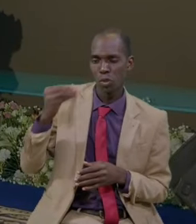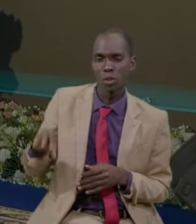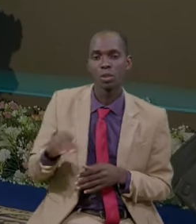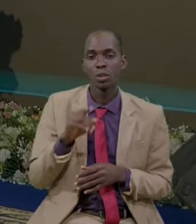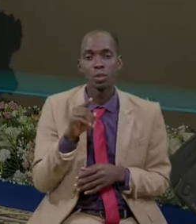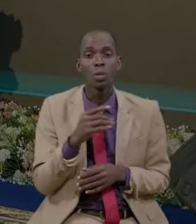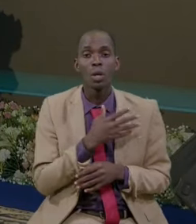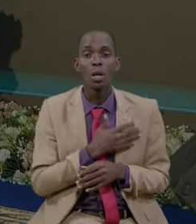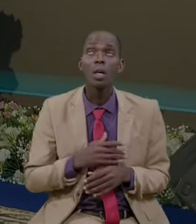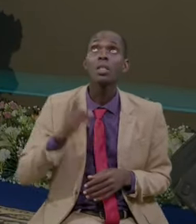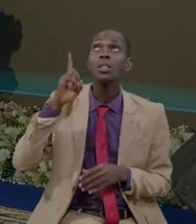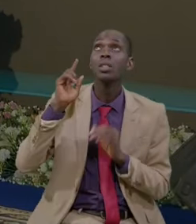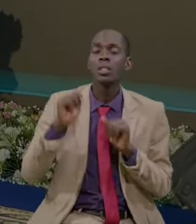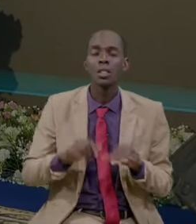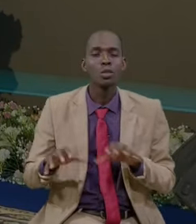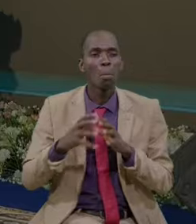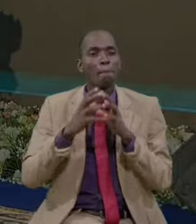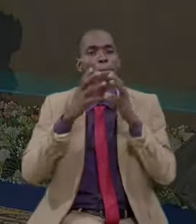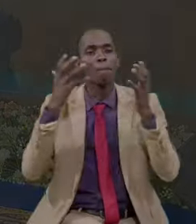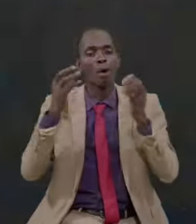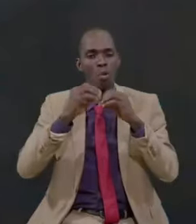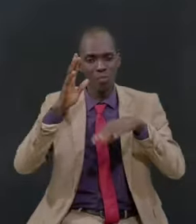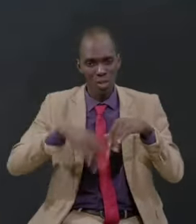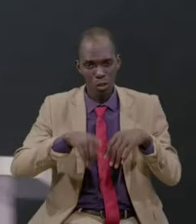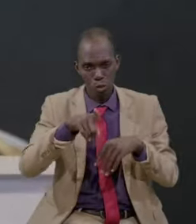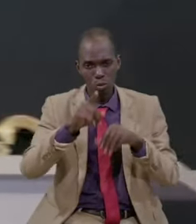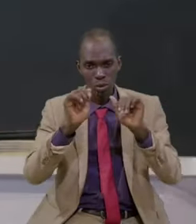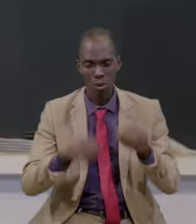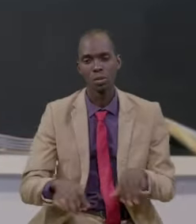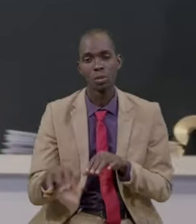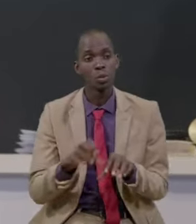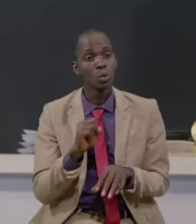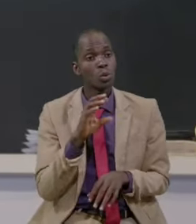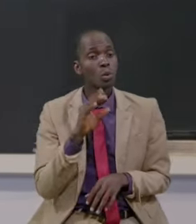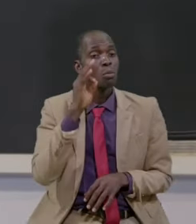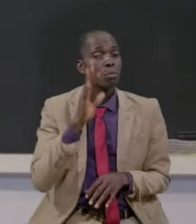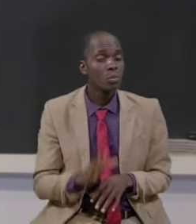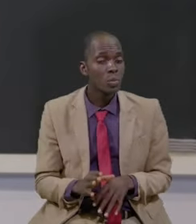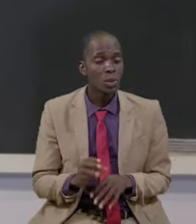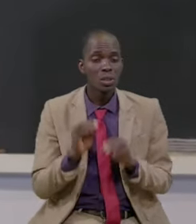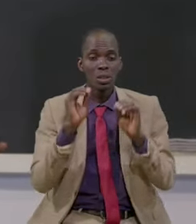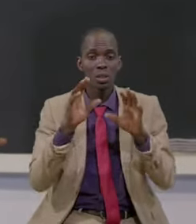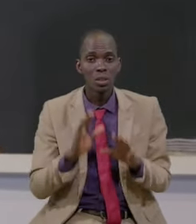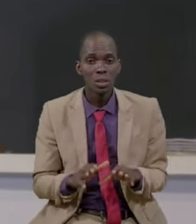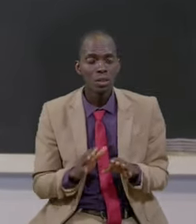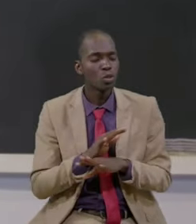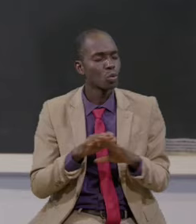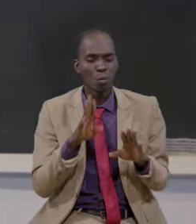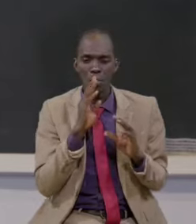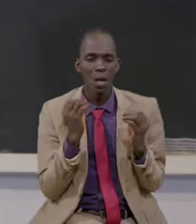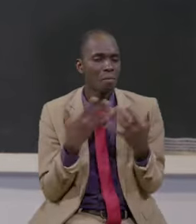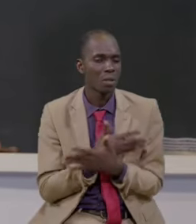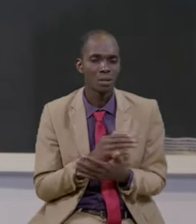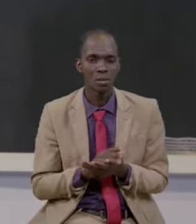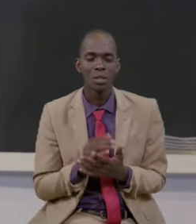faire beaucoup plus que toi. Alors, prédicateur, pasteur, ministre, n'ayez pas peur. Dites la